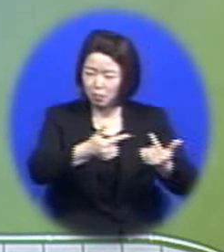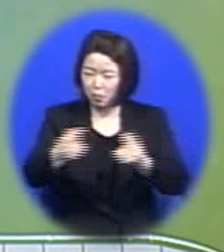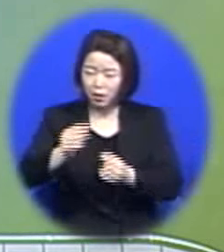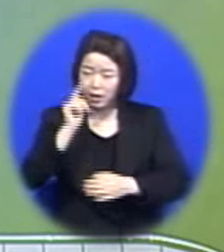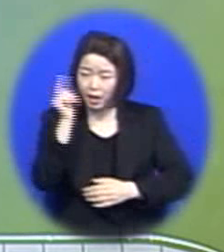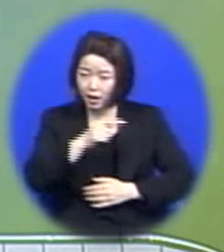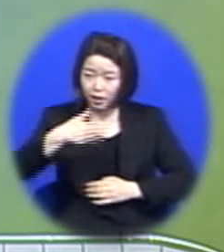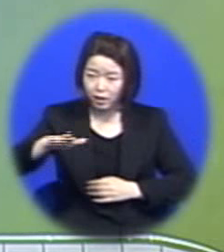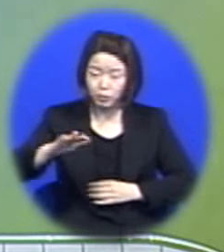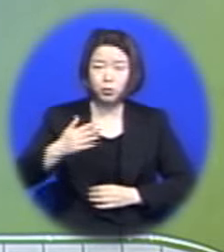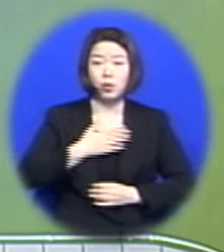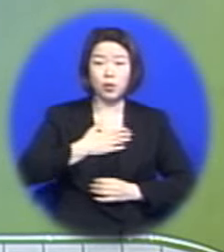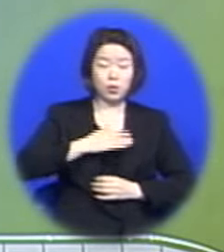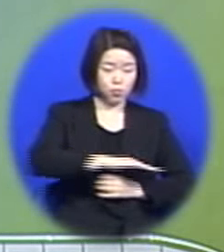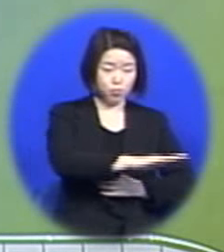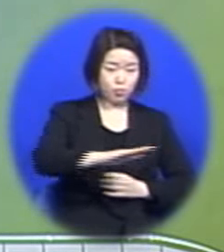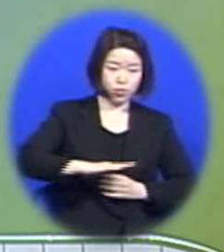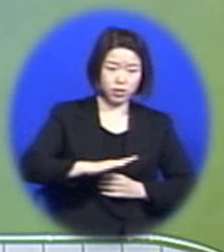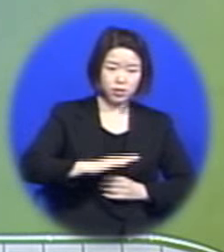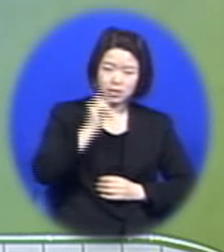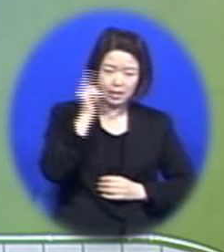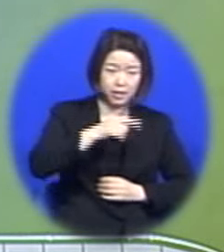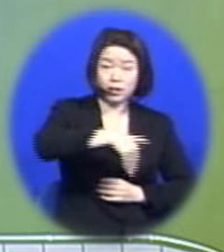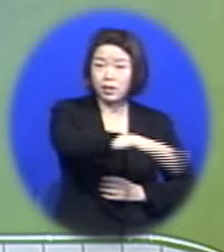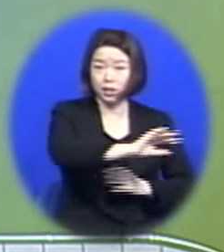우리는 악하게 가지 않는 거예요.